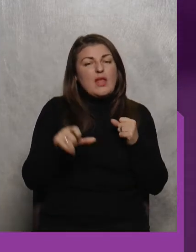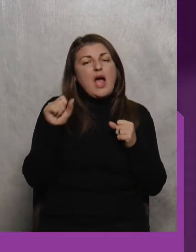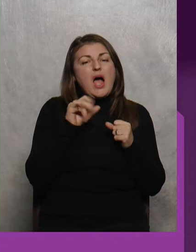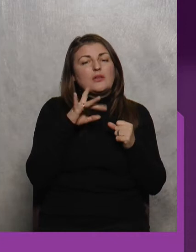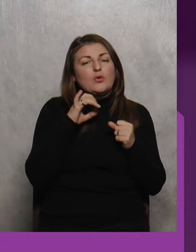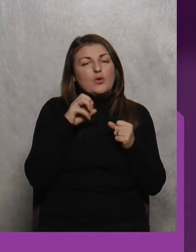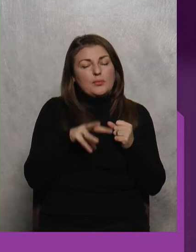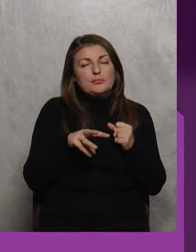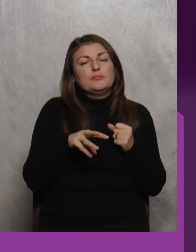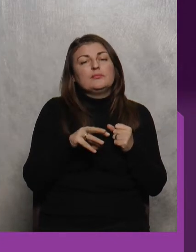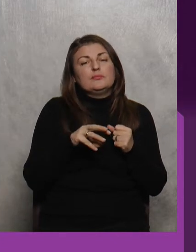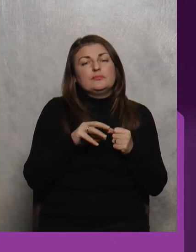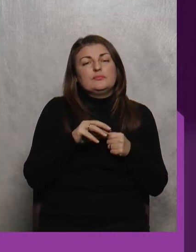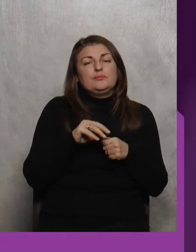Антоном